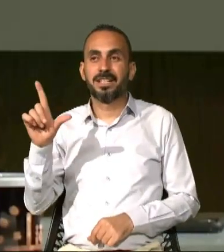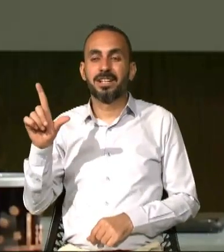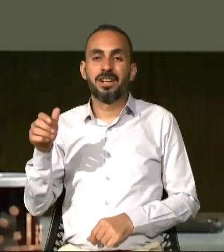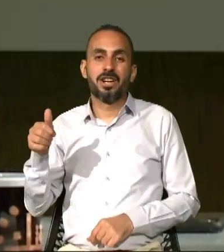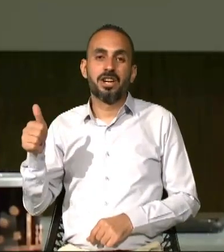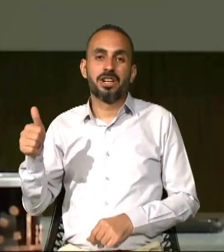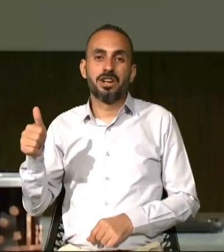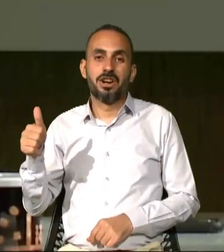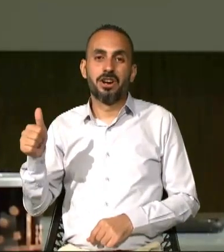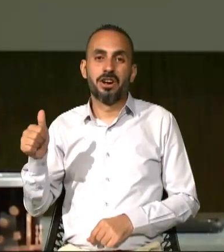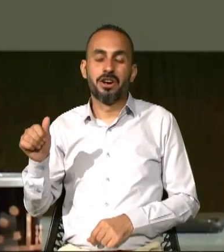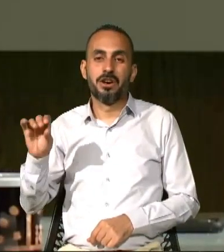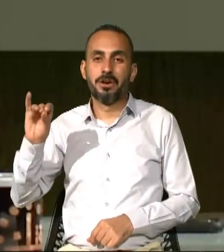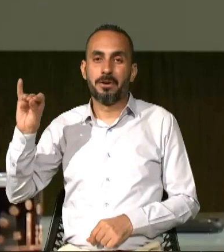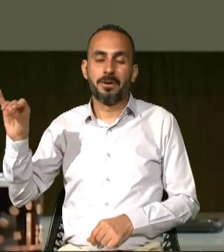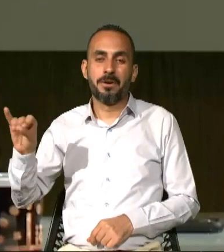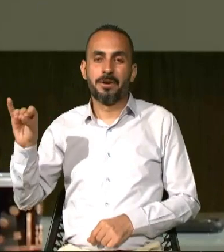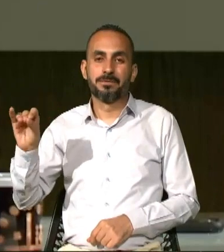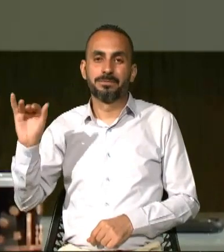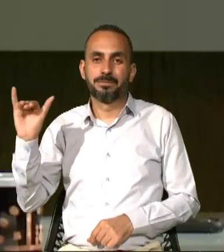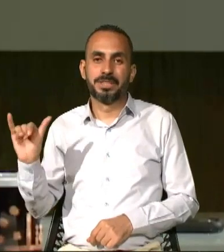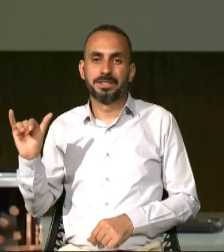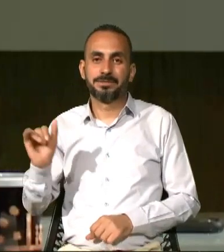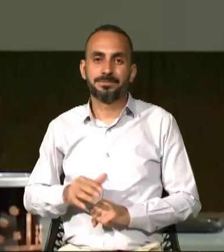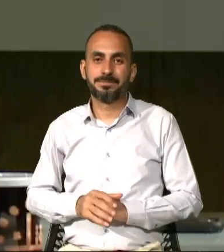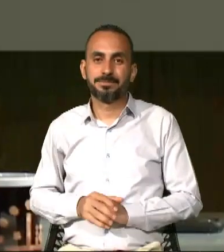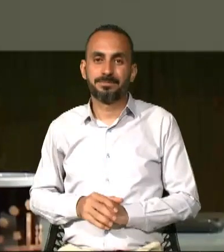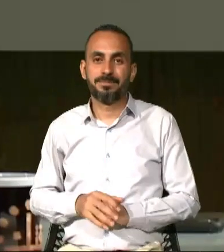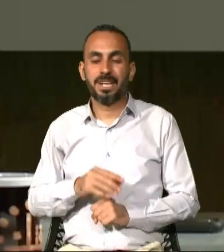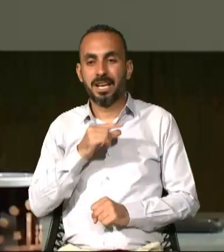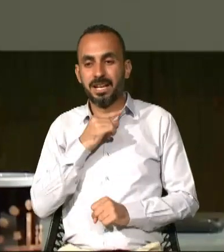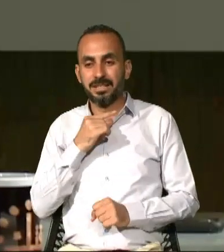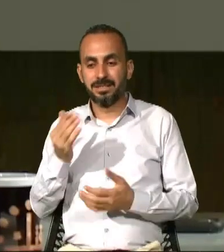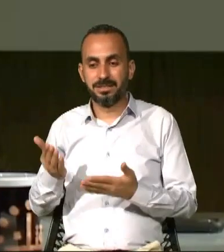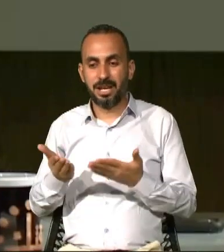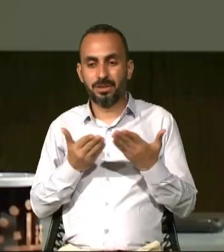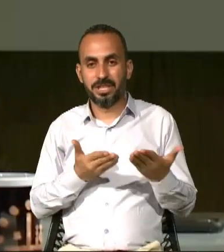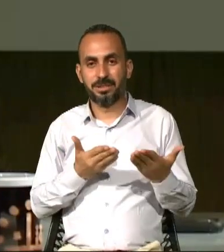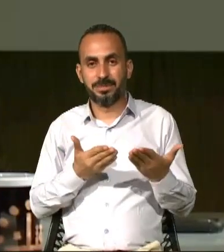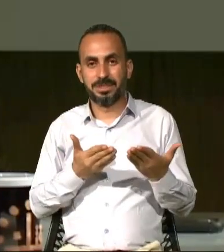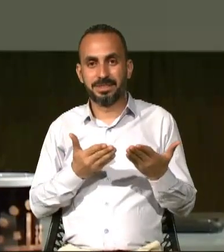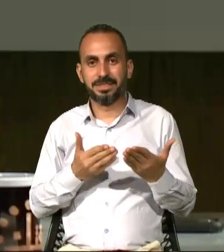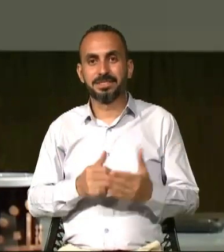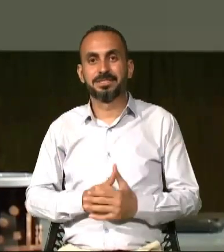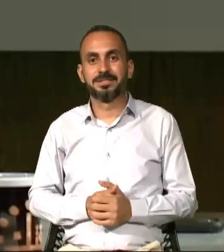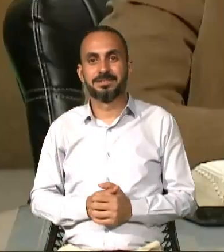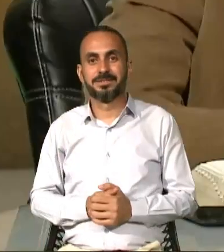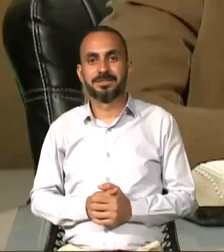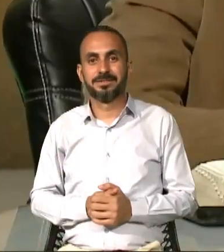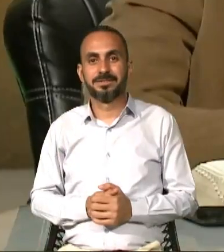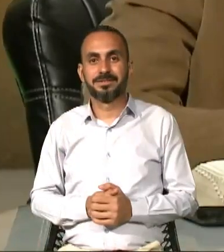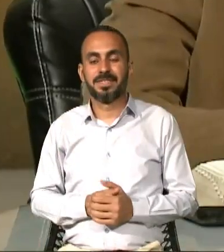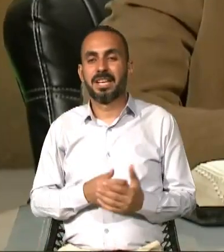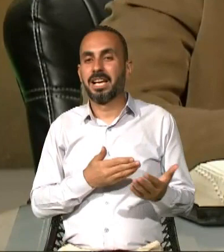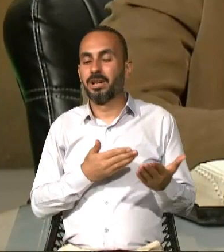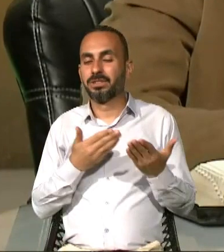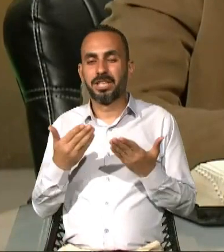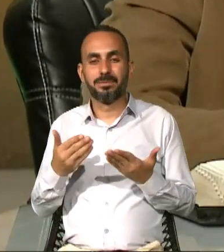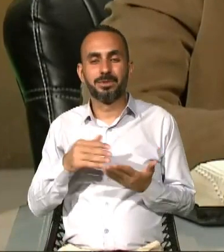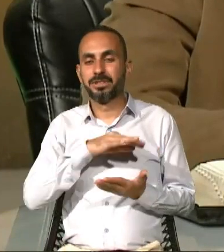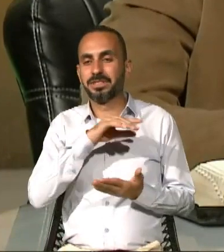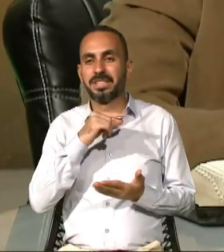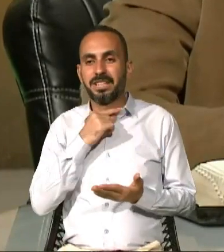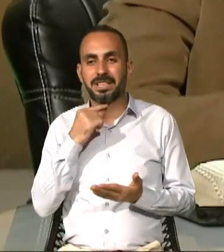حبيبي مساء الخير يا ابونا. مساء النور. ازيك يا رامي؟ اهلا بيك حبيبي يا اسيس جرجس والاسيس سمير